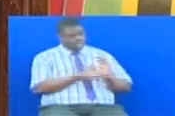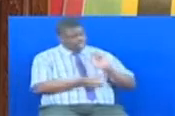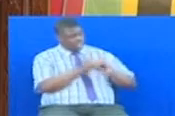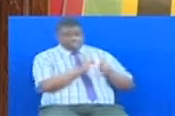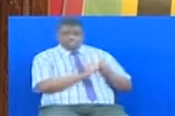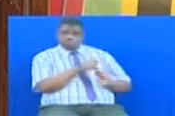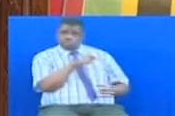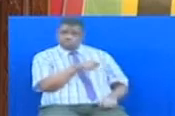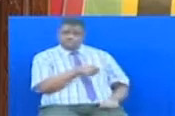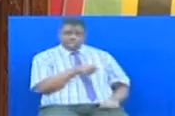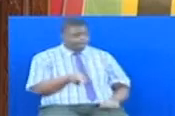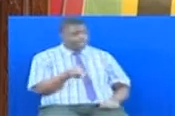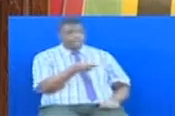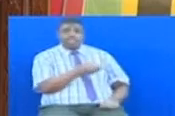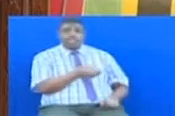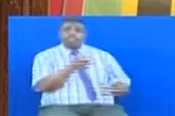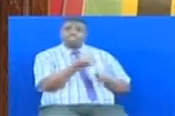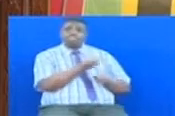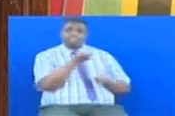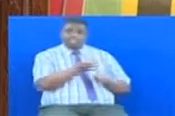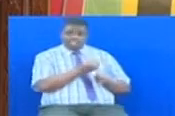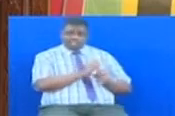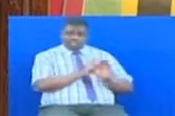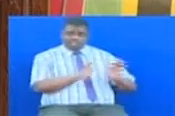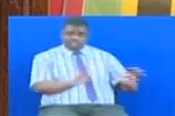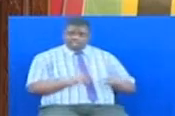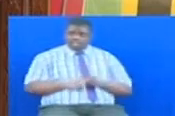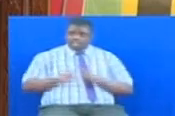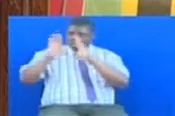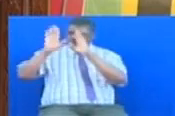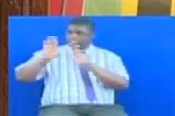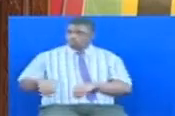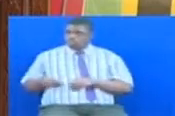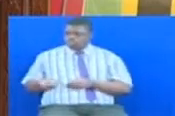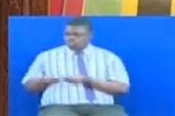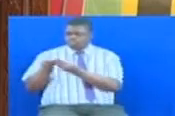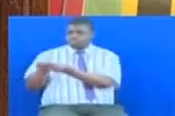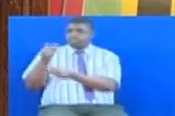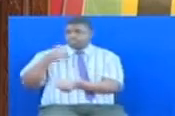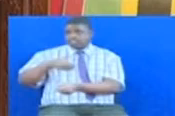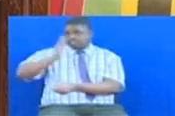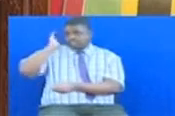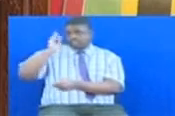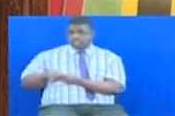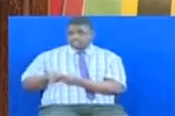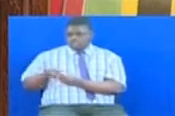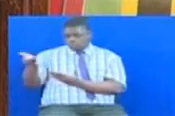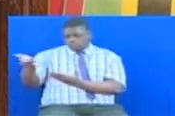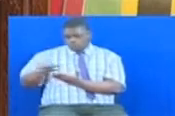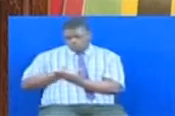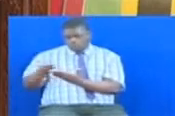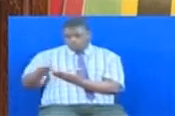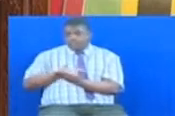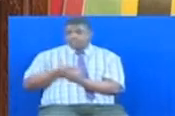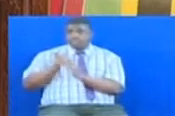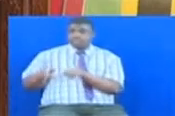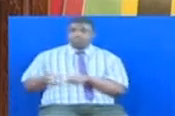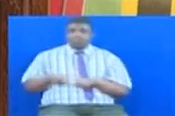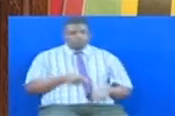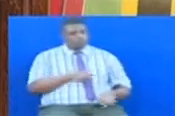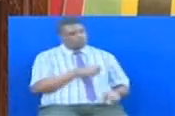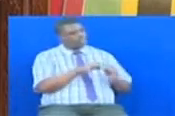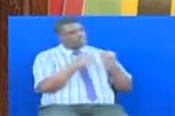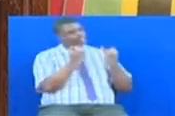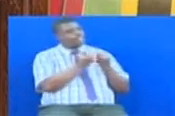haya madeni imefanyika, na ripoti imekabidhiwa serikalini na kuna dokumenti ambazo ziko sasa TAKUKURU.